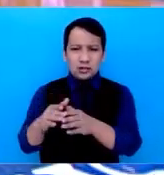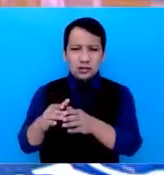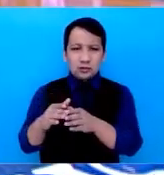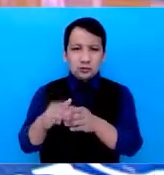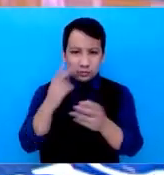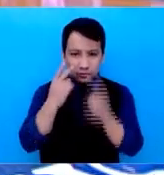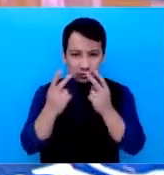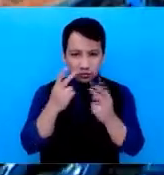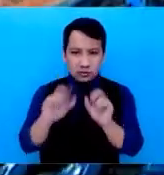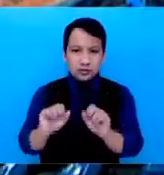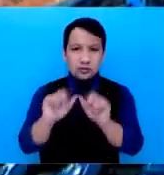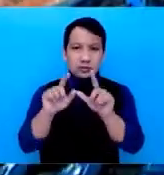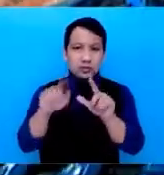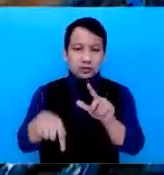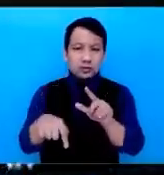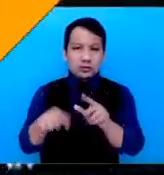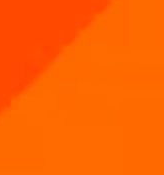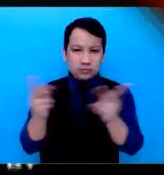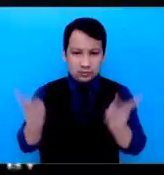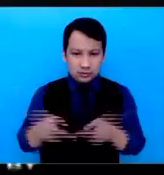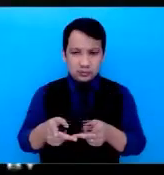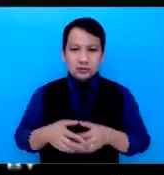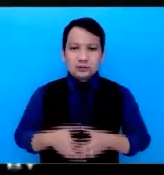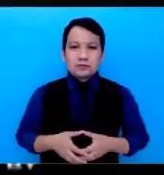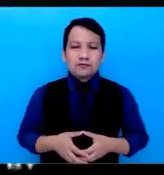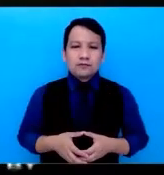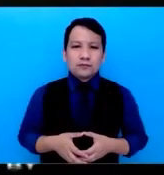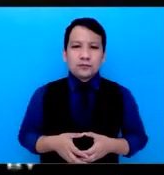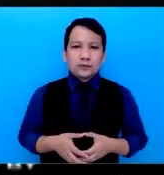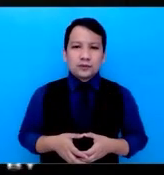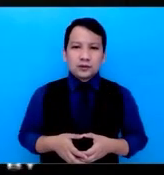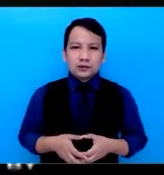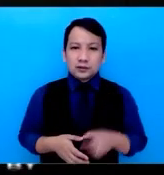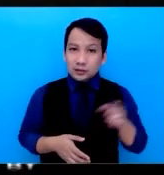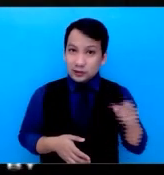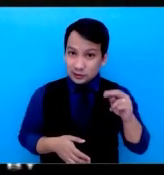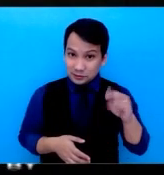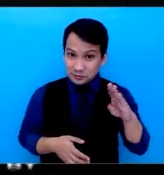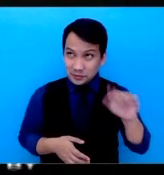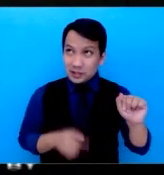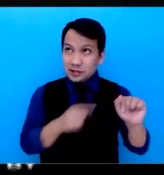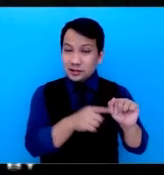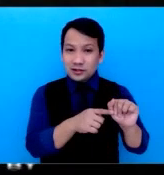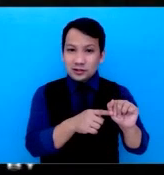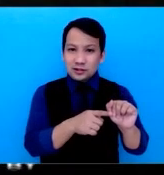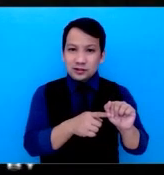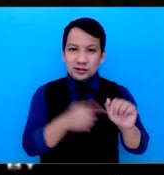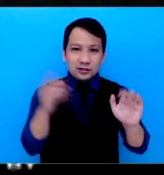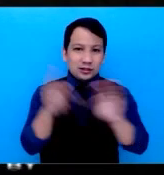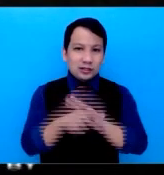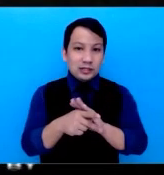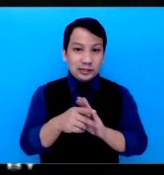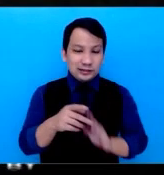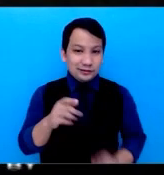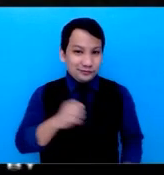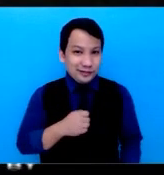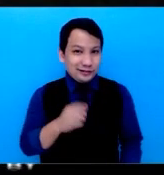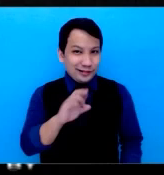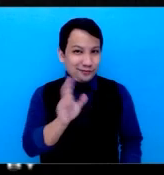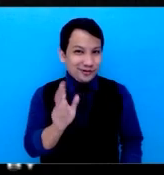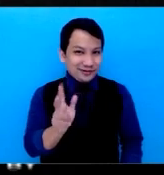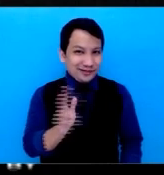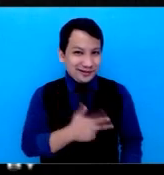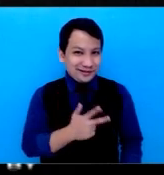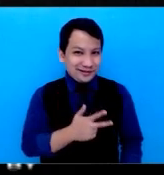live sa venue. Sa NBA naman, nabasag ni Golden State Warriors point guard Stephen Curry